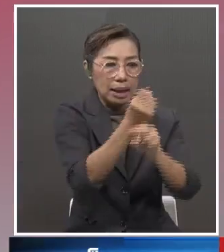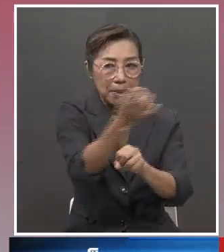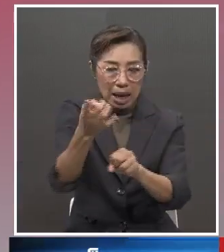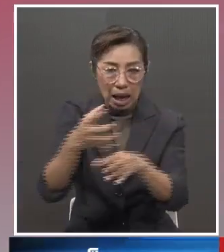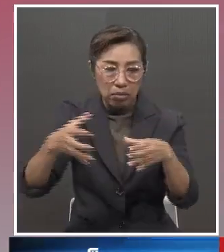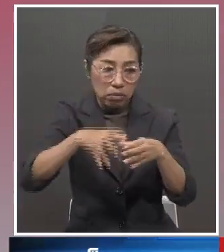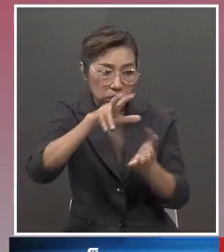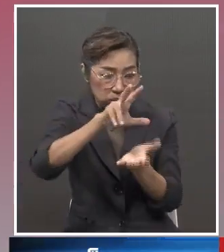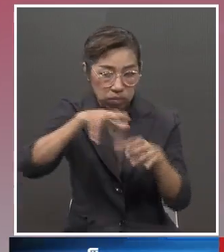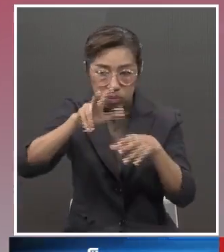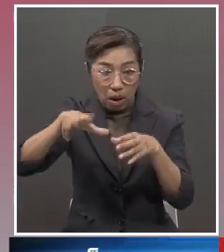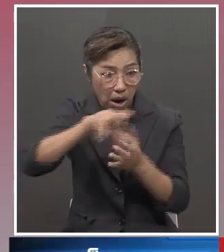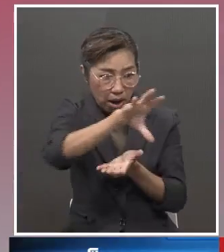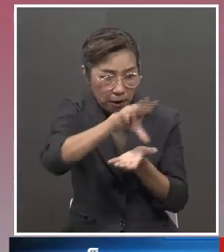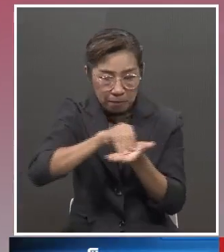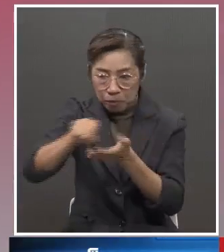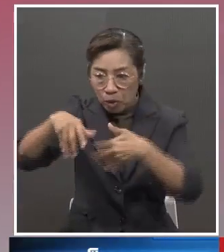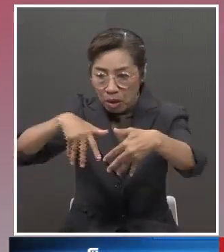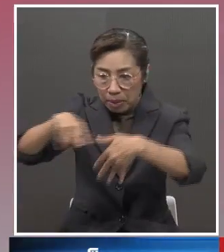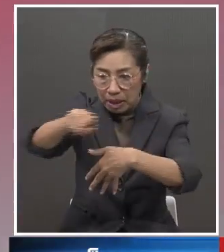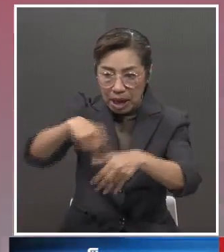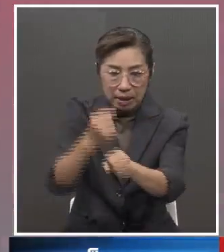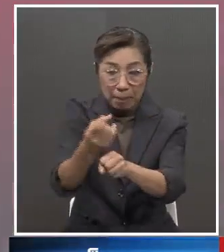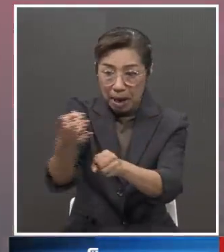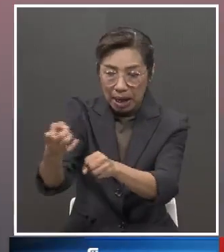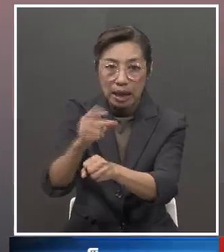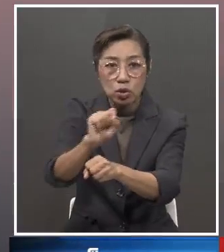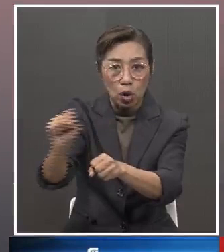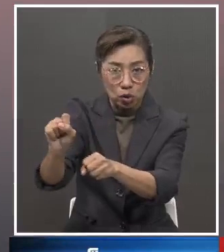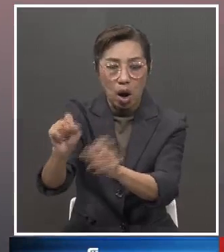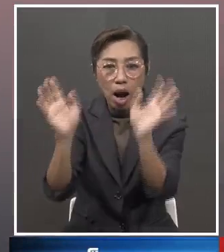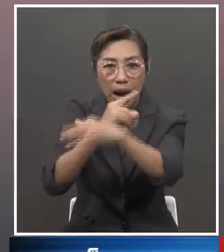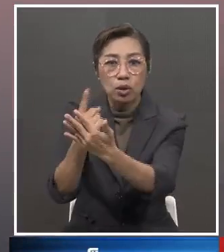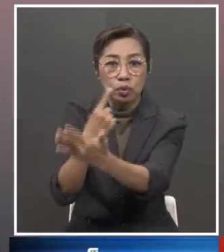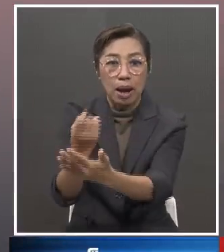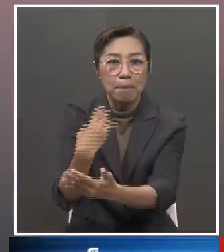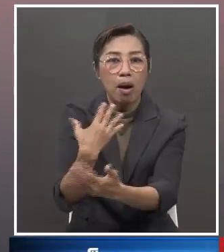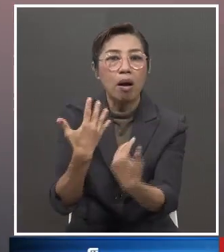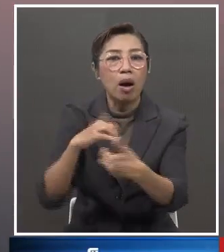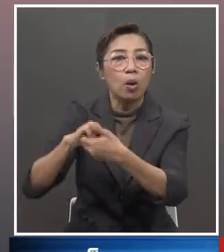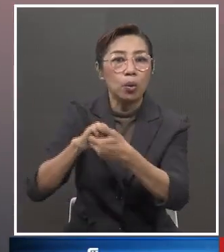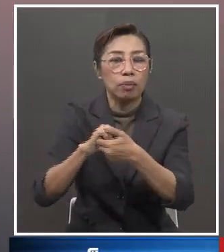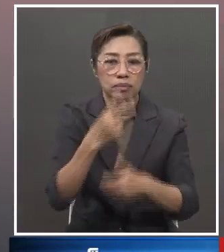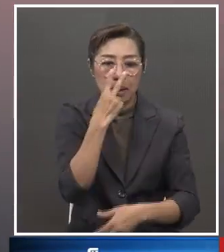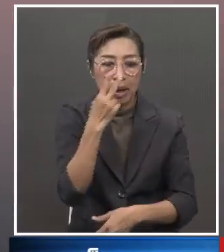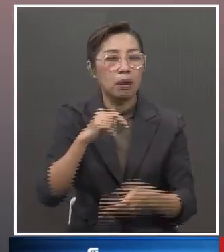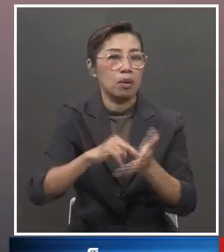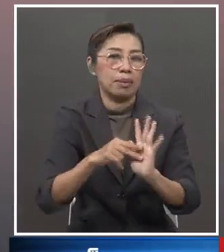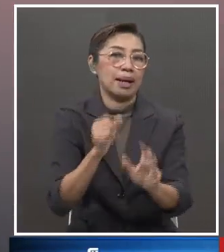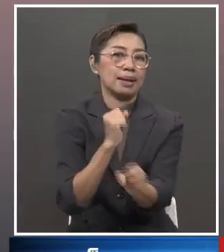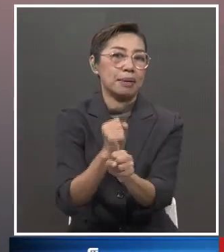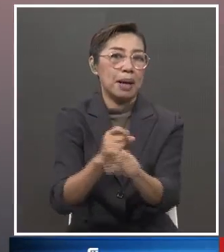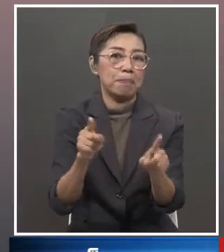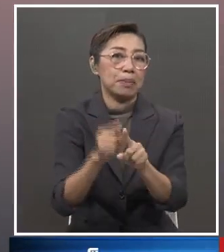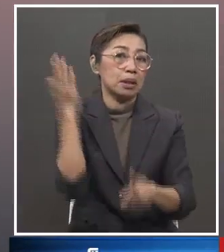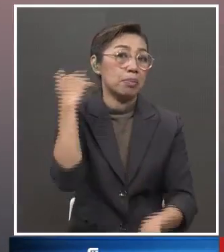ต้องนำสิ่งนี้มาเชื่อมโยงกับพี่น้องประชาชนผ่านสสของเราก็ภาพการทำงานในช่วงเนี้ยมันก็จะตรงกับสิ่งที่อดีต